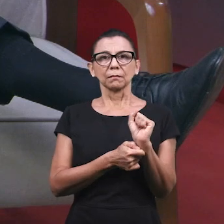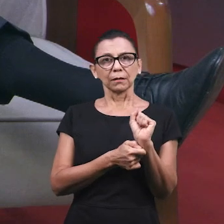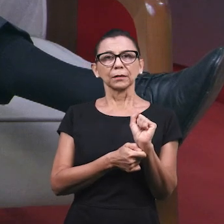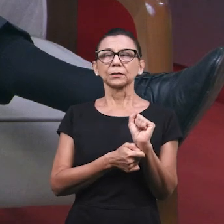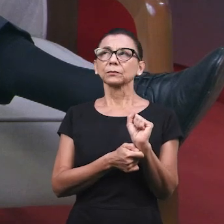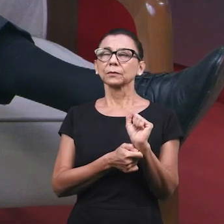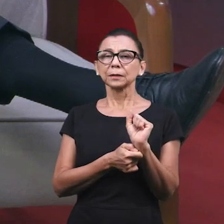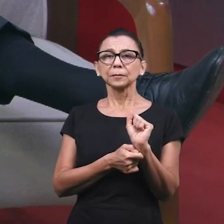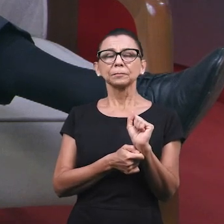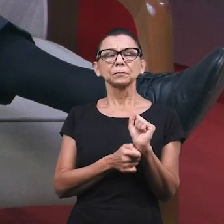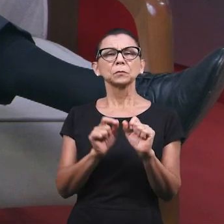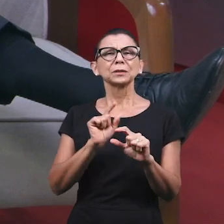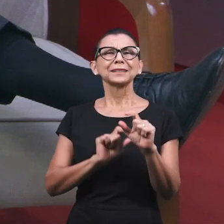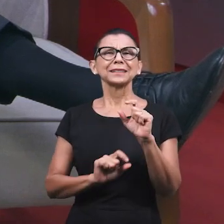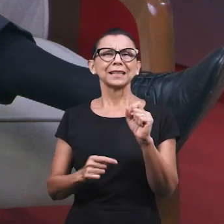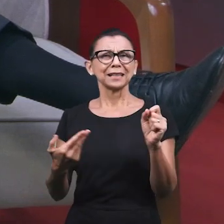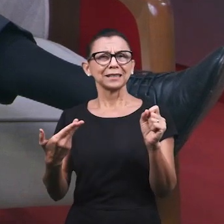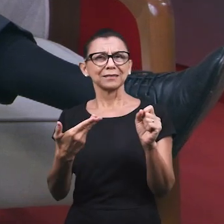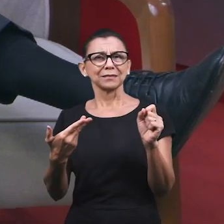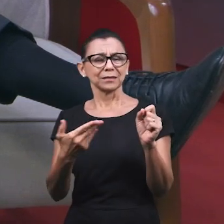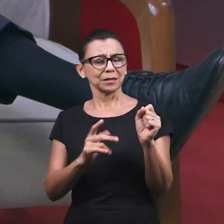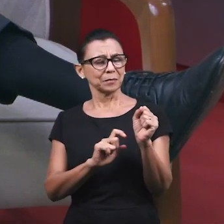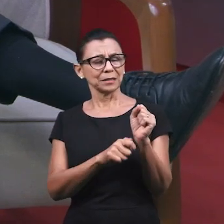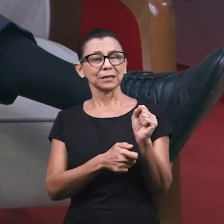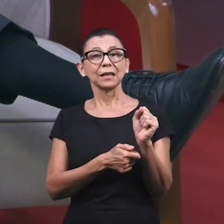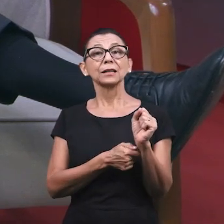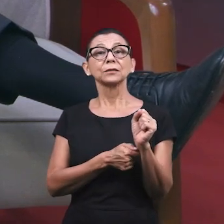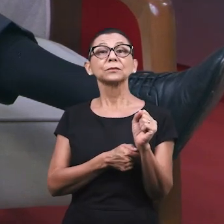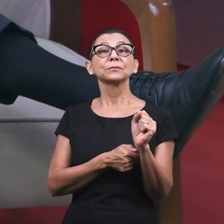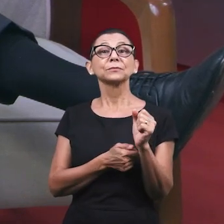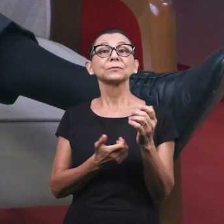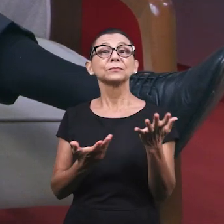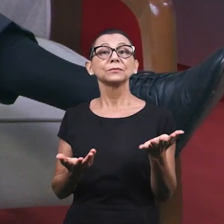la révélation du mystère. Malheureusement,